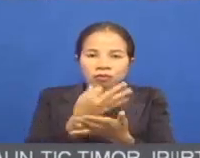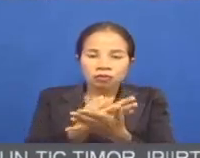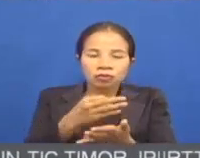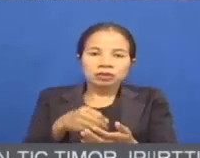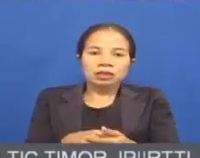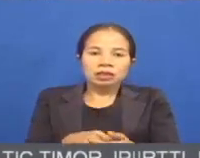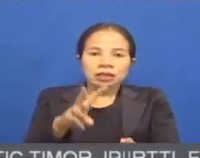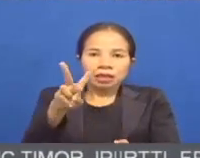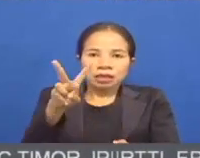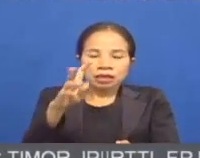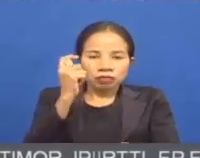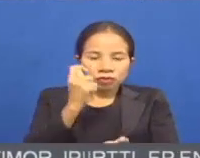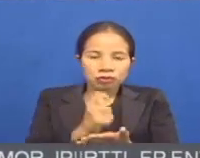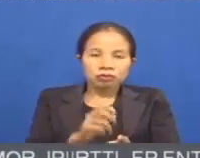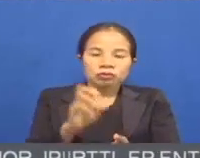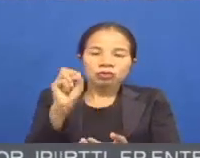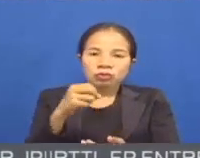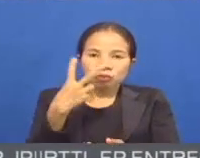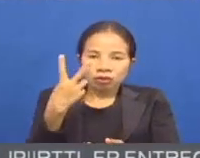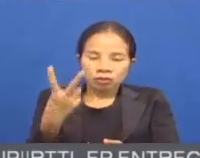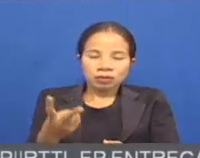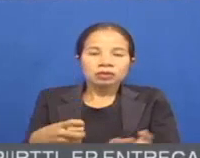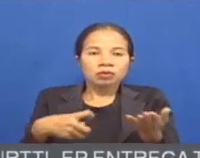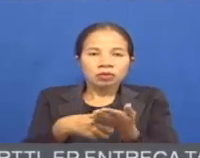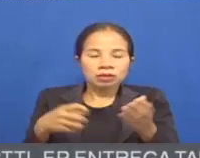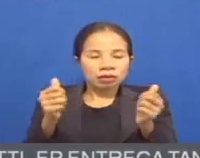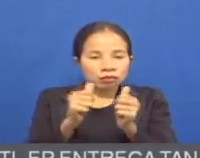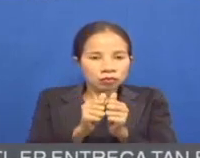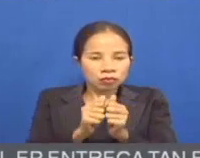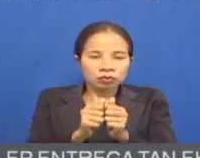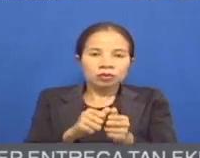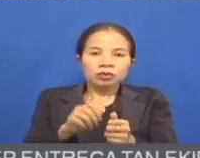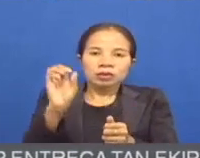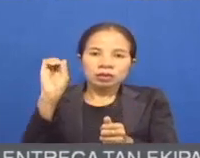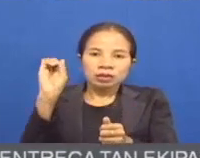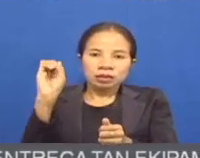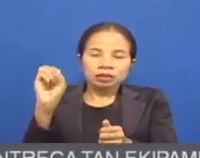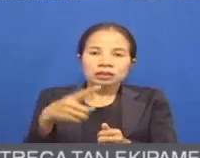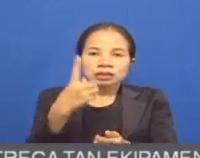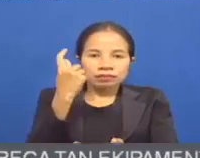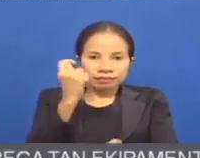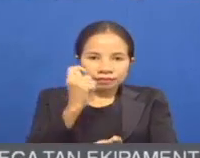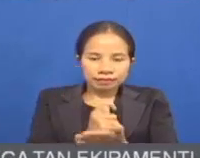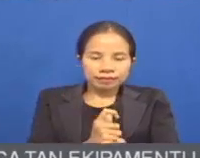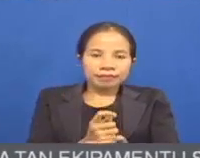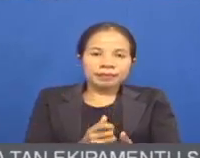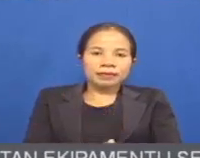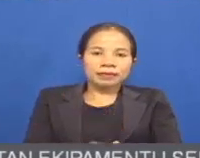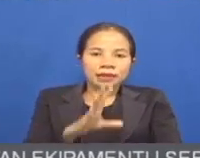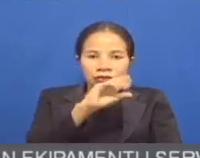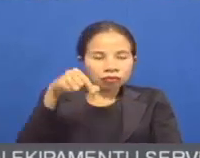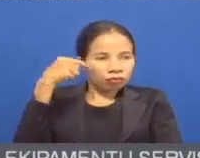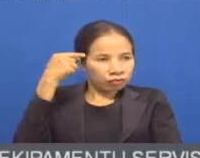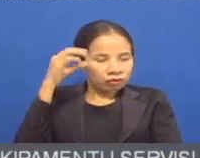rihun atus rua sanolo resin rua ho caderneta passaporte hamuduk rihun sanolo resin ida. No governo